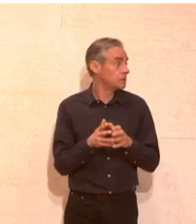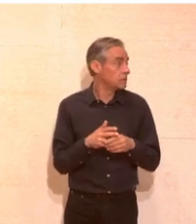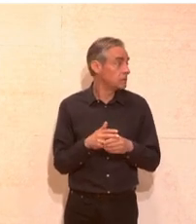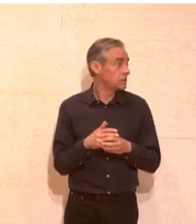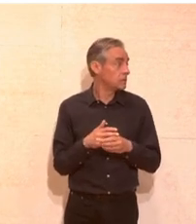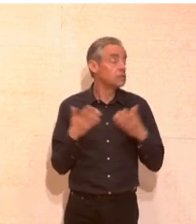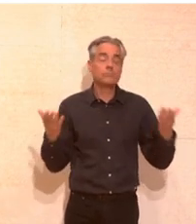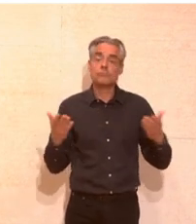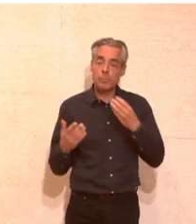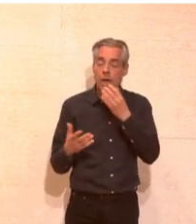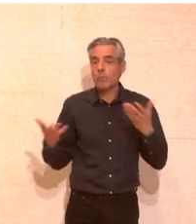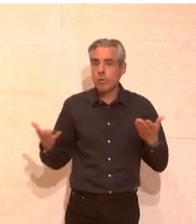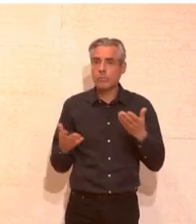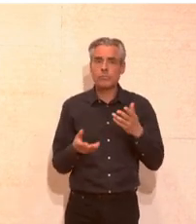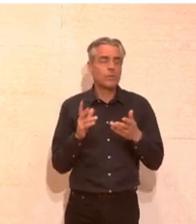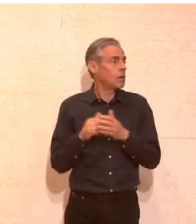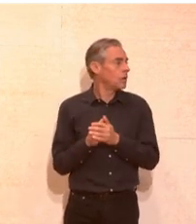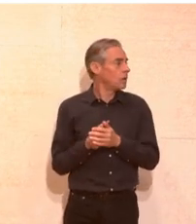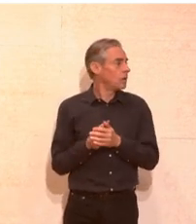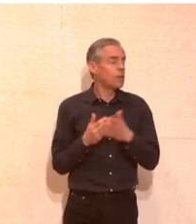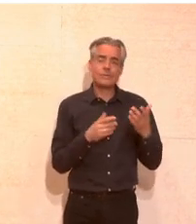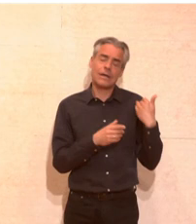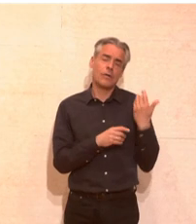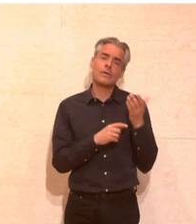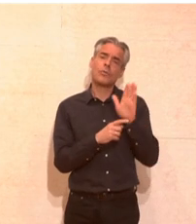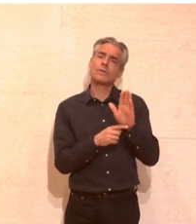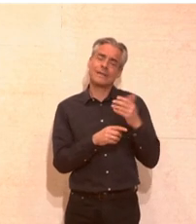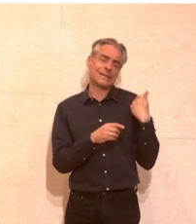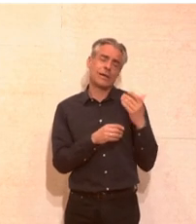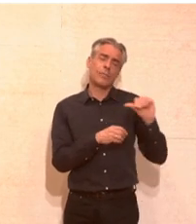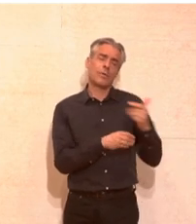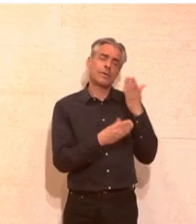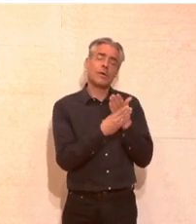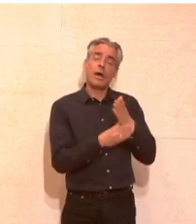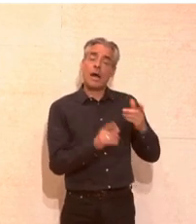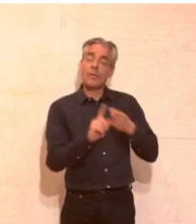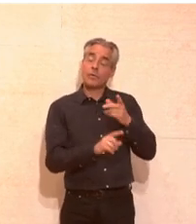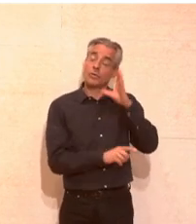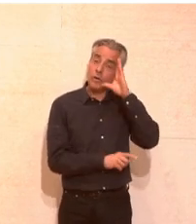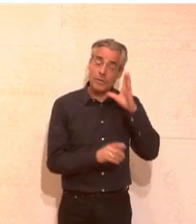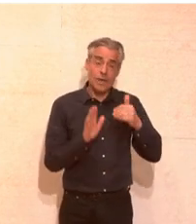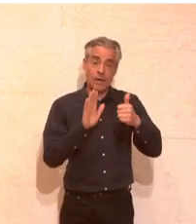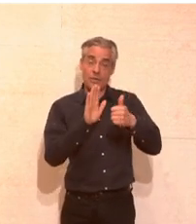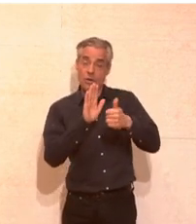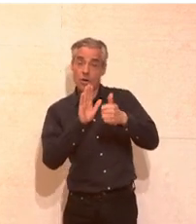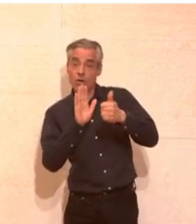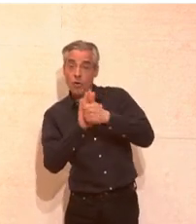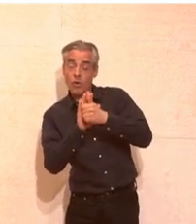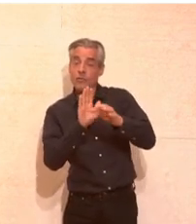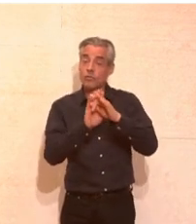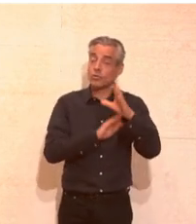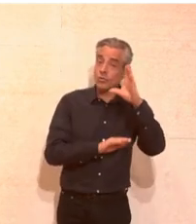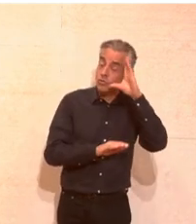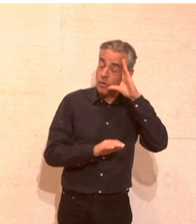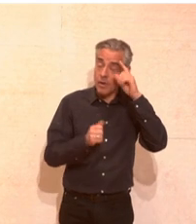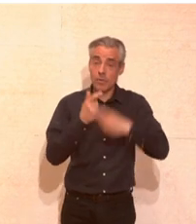Alors très bien, alors Sylvie Royon-Parola vous a montré à quel point c'est important de dormir et tous les différents rôles du sommeil finalement, parce